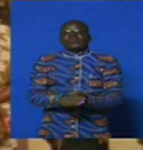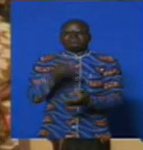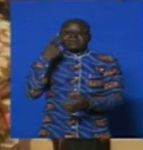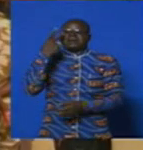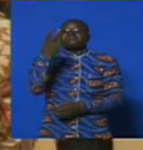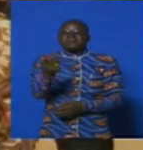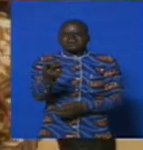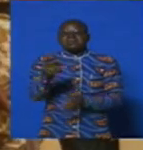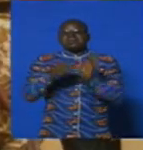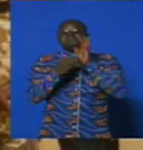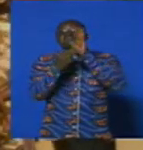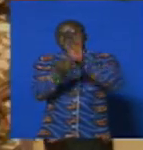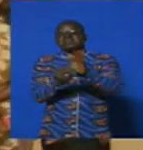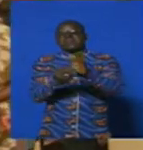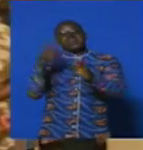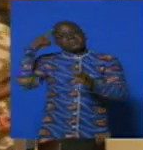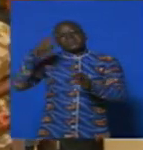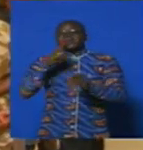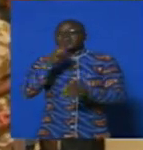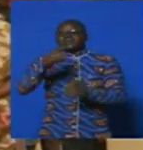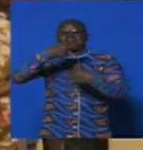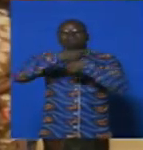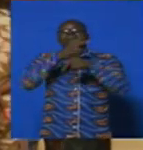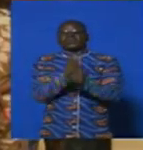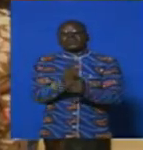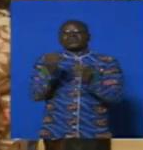Un modèle prévu pour être reproduit dans plusieurs autres